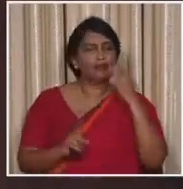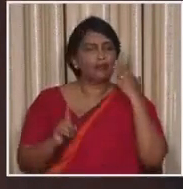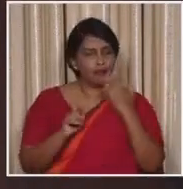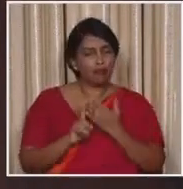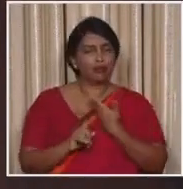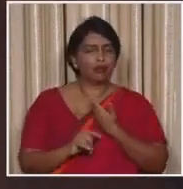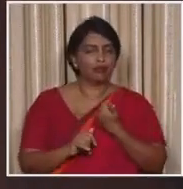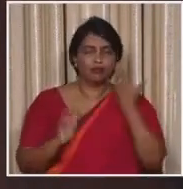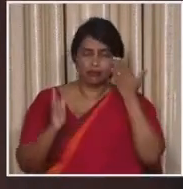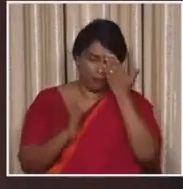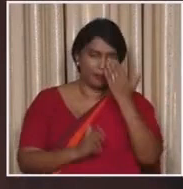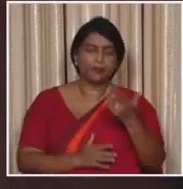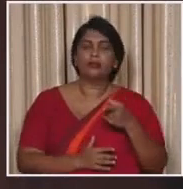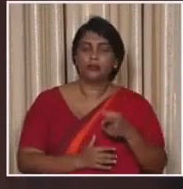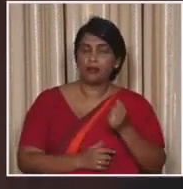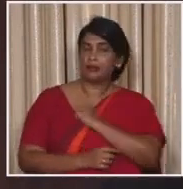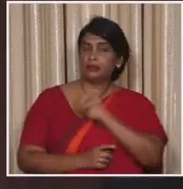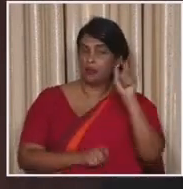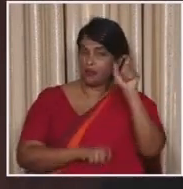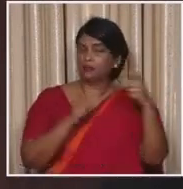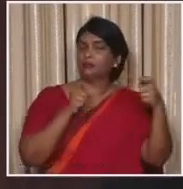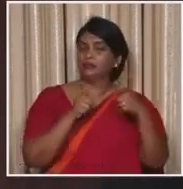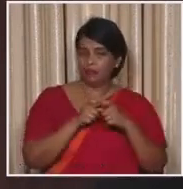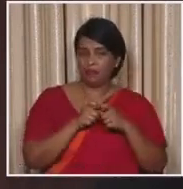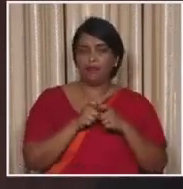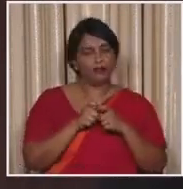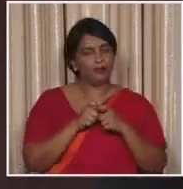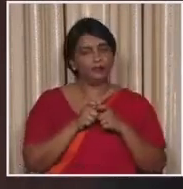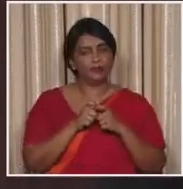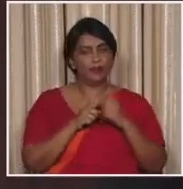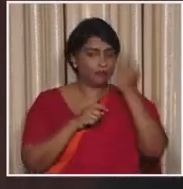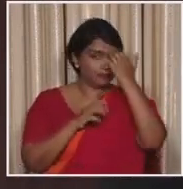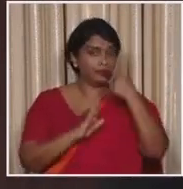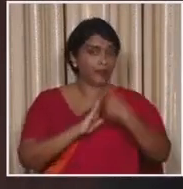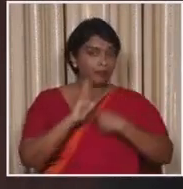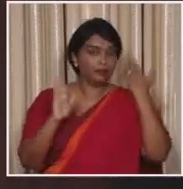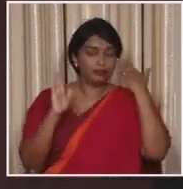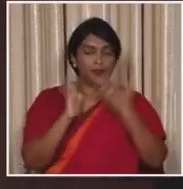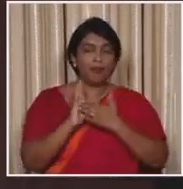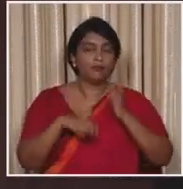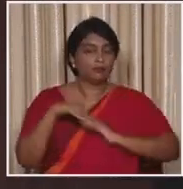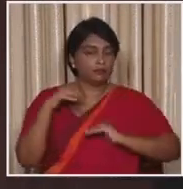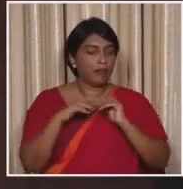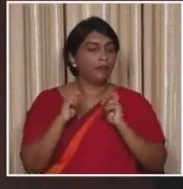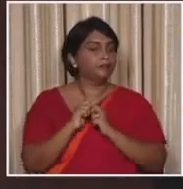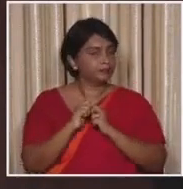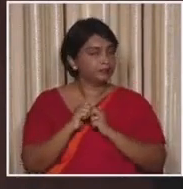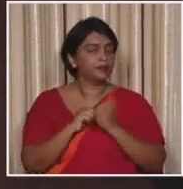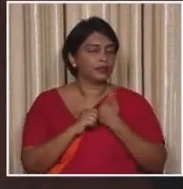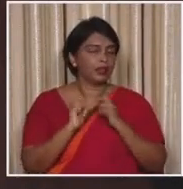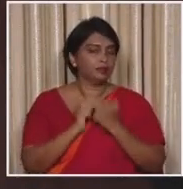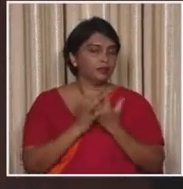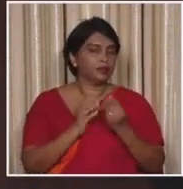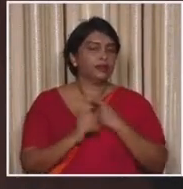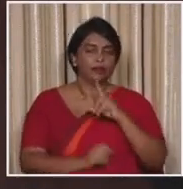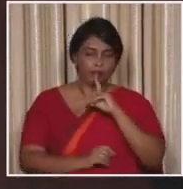இத்தாலியில் எதிர்கொள்ள நேர்ந்துள்ள பிரச்சனைகள் தொடர்பில் அந்த தூதரகத்துடன் பேச்சுவார்த்தை நடத்தி உரிய நடவடிக்கை மேற்கொள்ள வெளிவிவகார அமைச்சர்